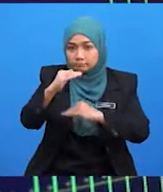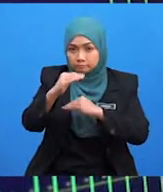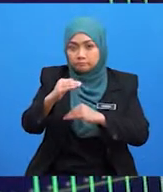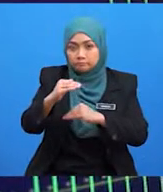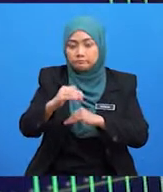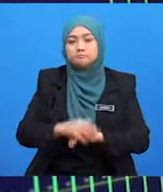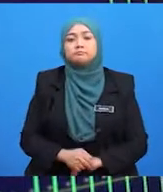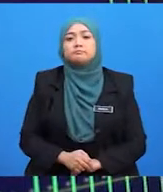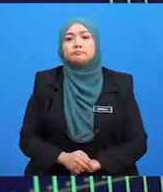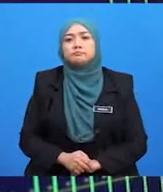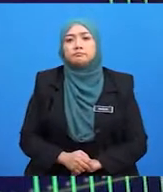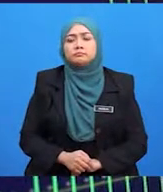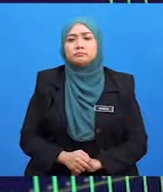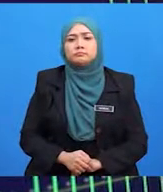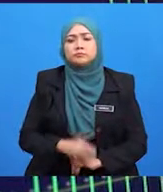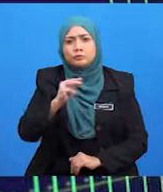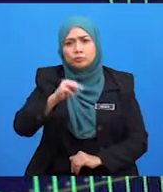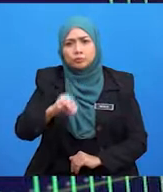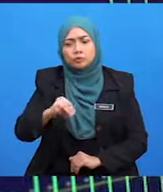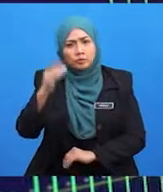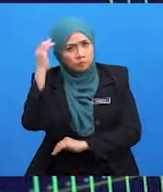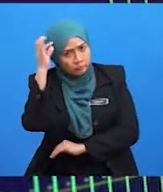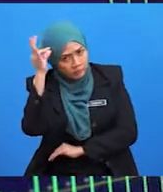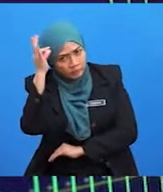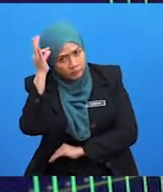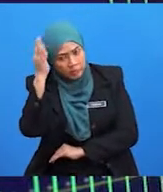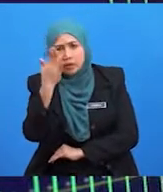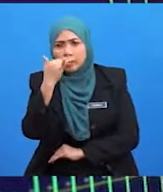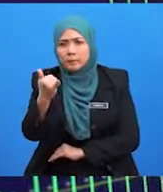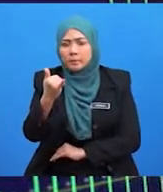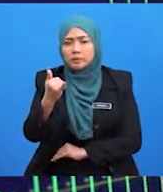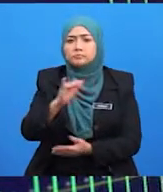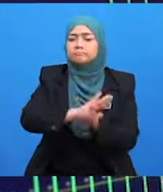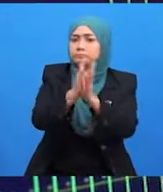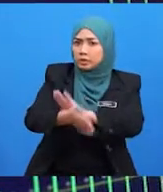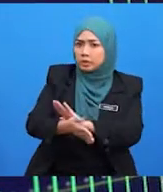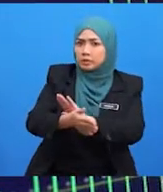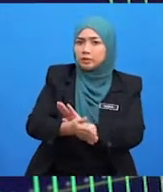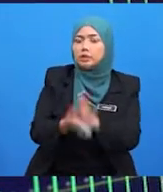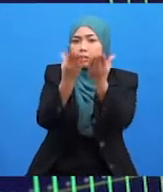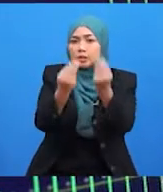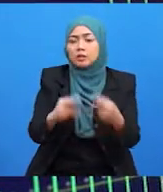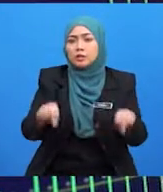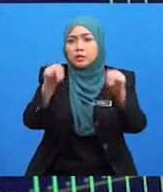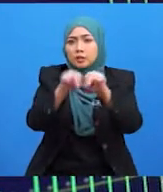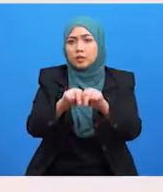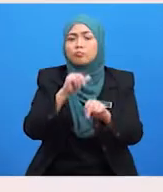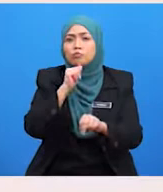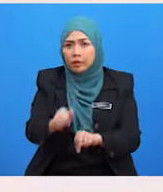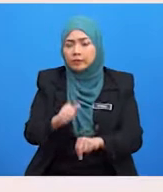Murid-murid, adakah murid-murid terfikir kenapa berlakunya susut nilai terhadap aset bukan